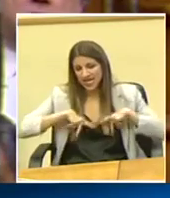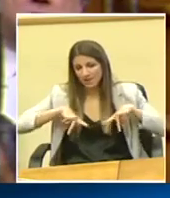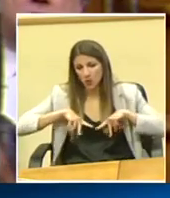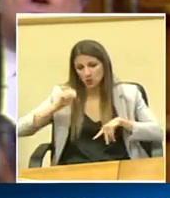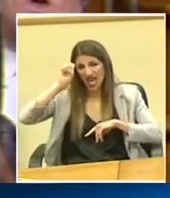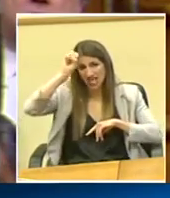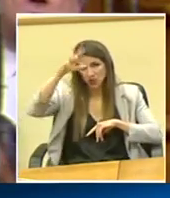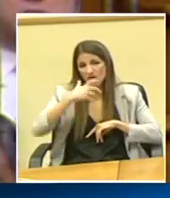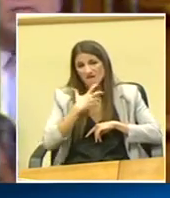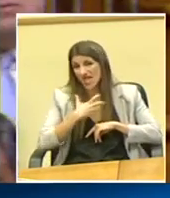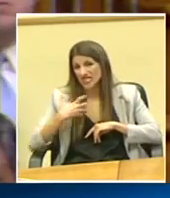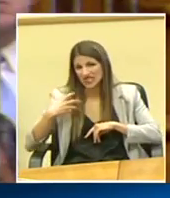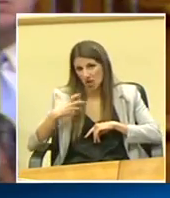Βενιζέλου,